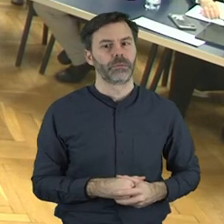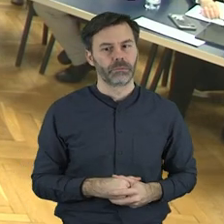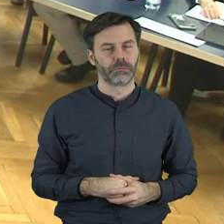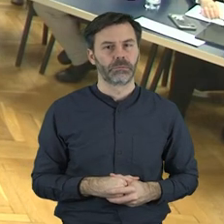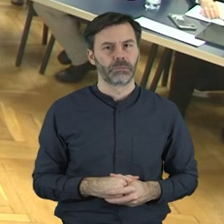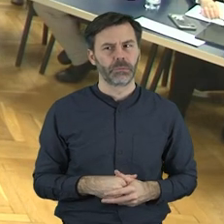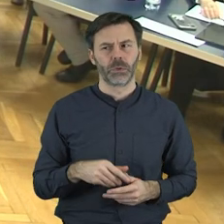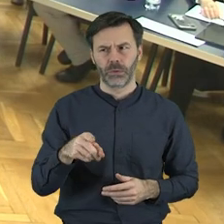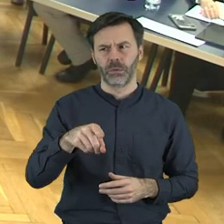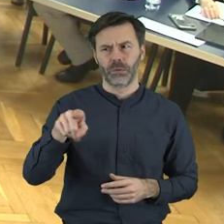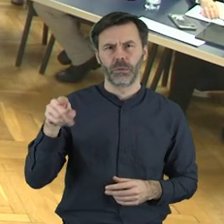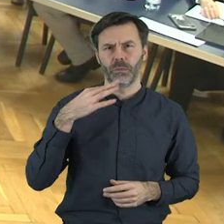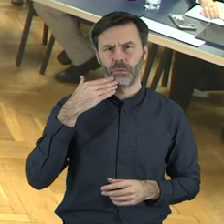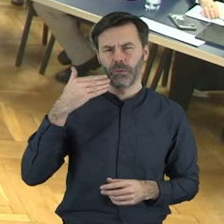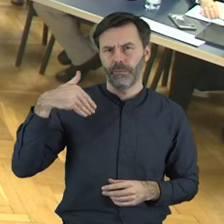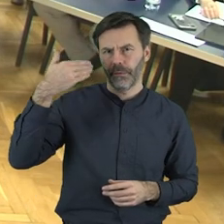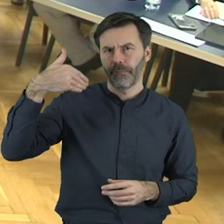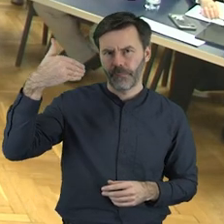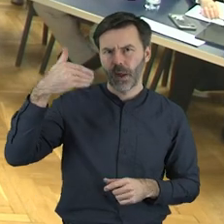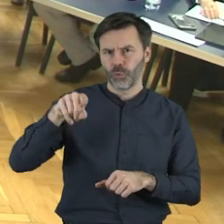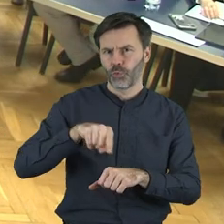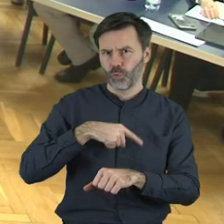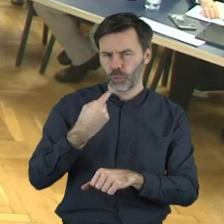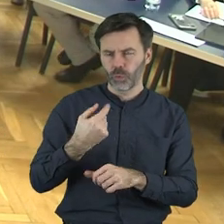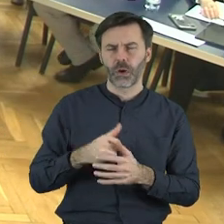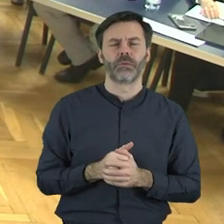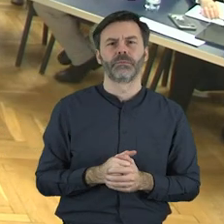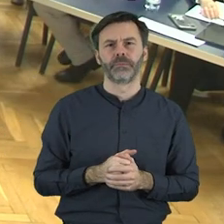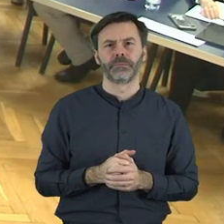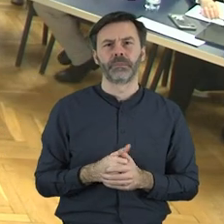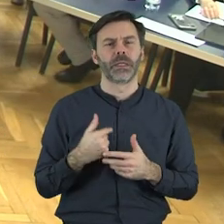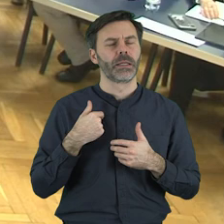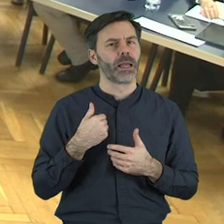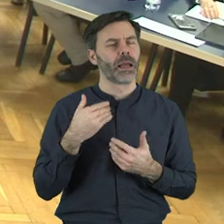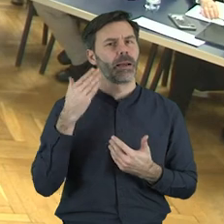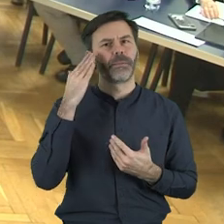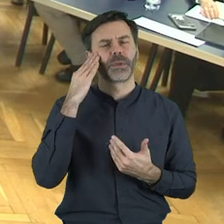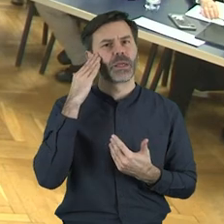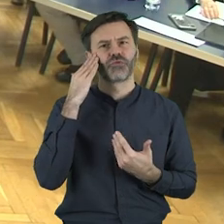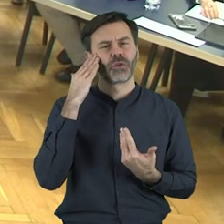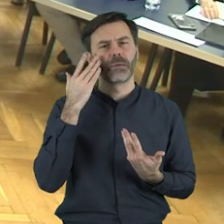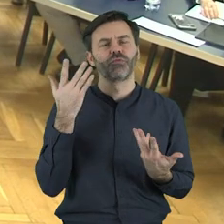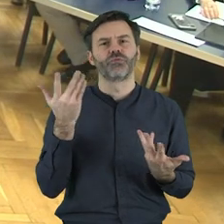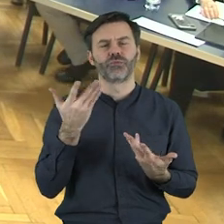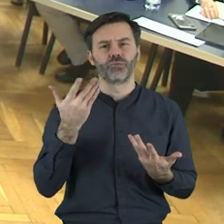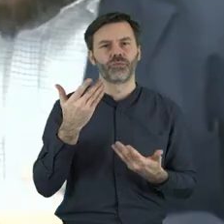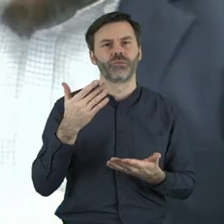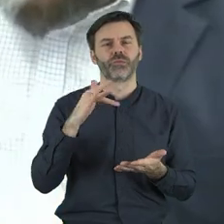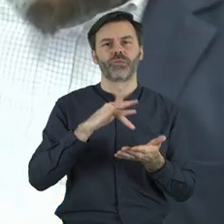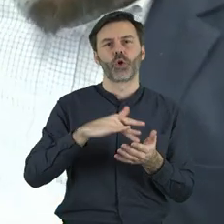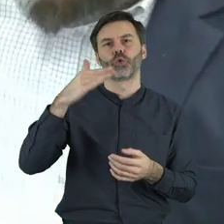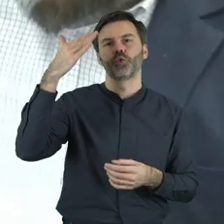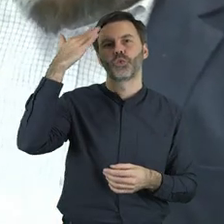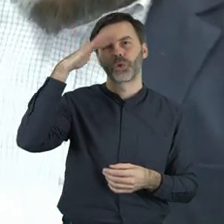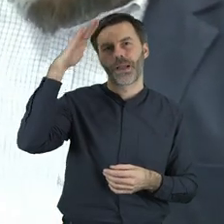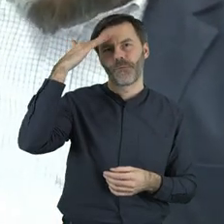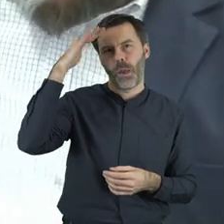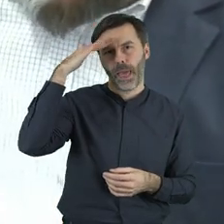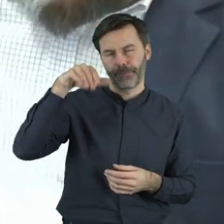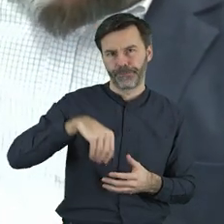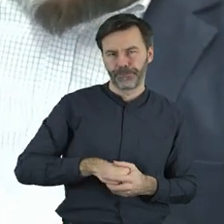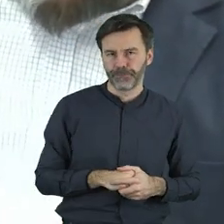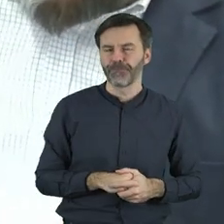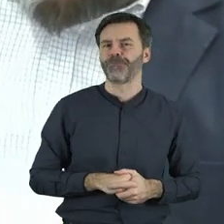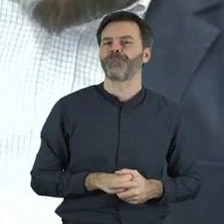mieszkanką powiatu zduńskowolskiego i myślę, że wszyscy mieszkańcy z naszego powiatu, ale też powiatów sąsiednich,